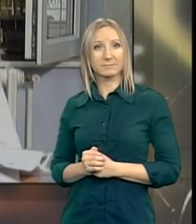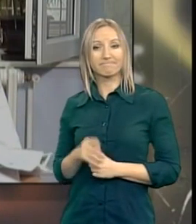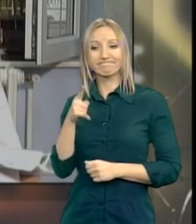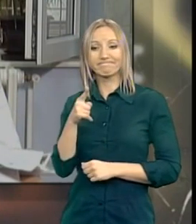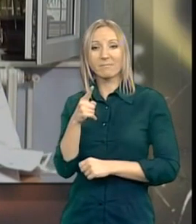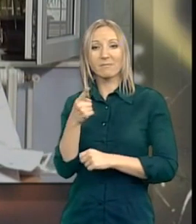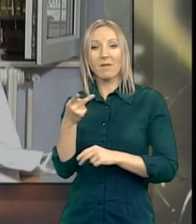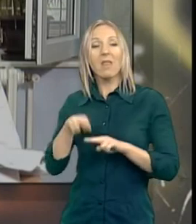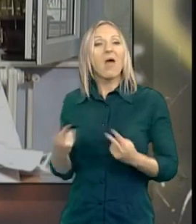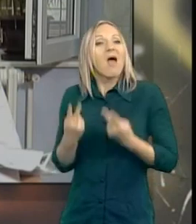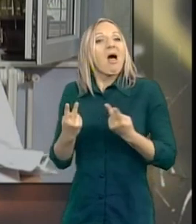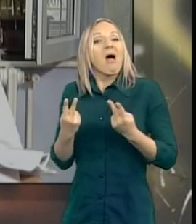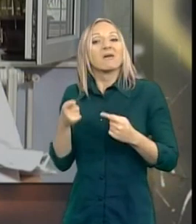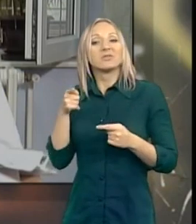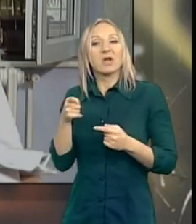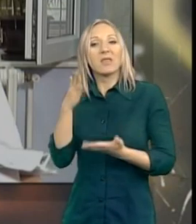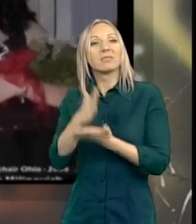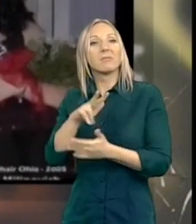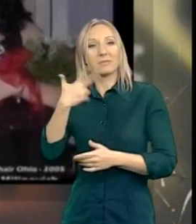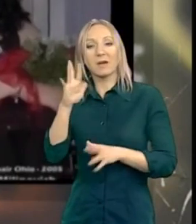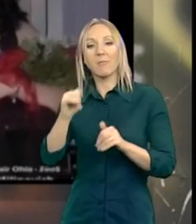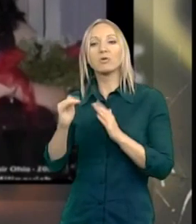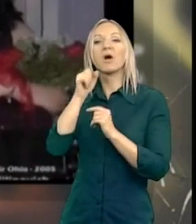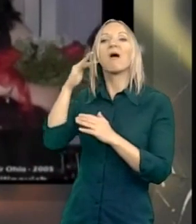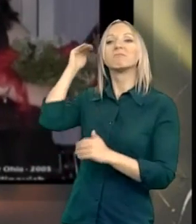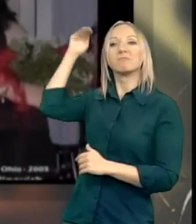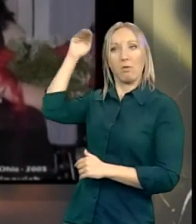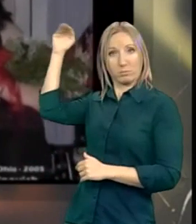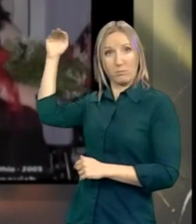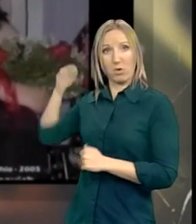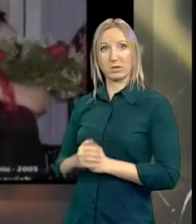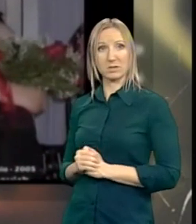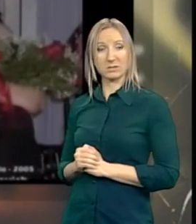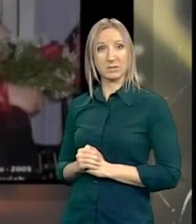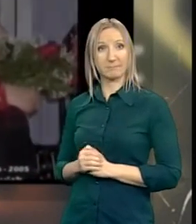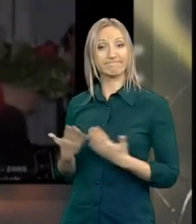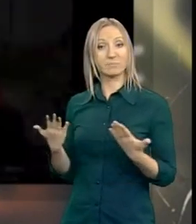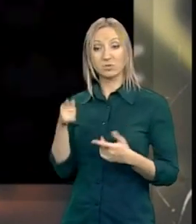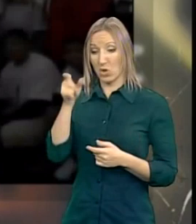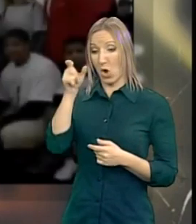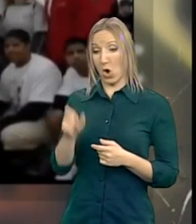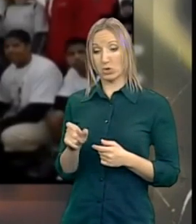najblaži je tip 3 koji može početi i u odrasloj dobi. Znači, osoba može da